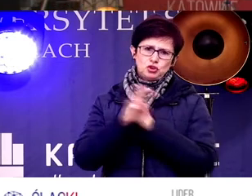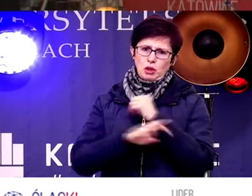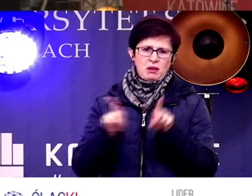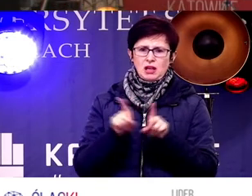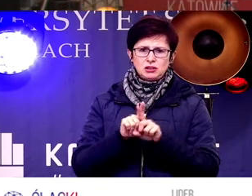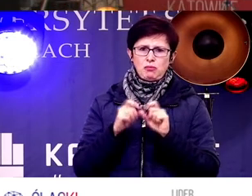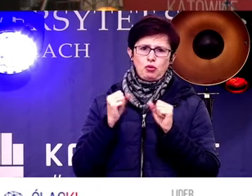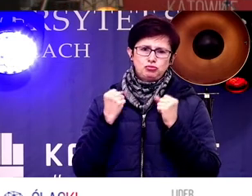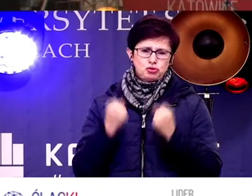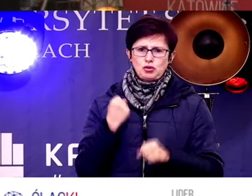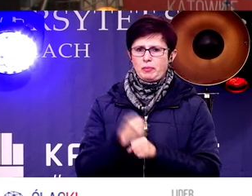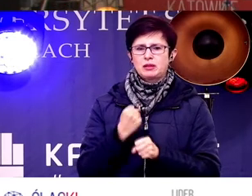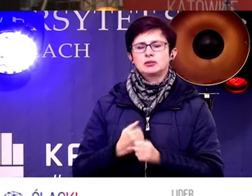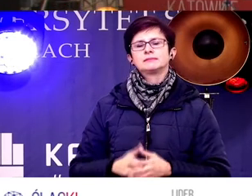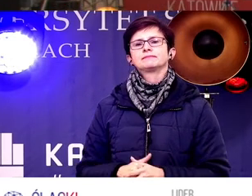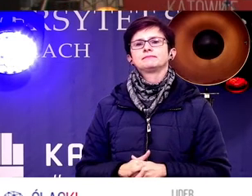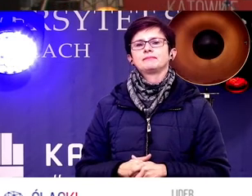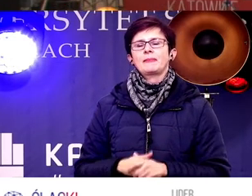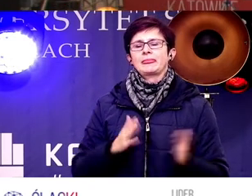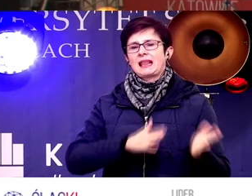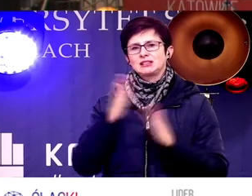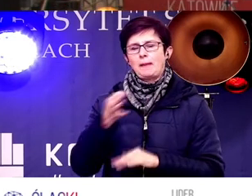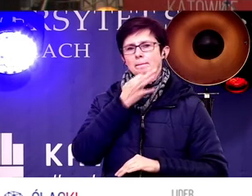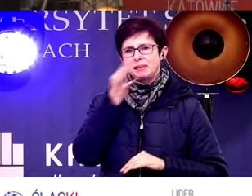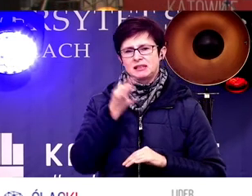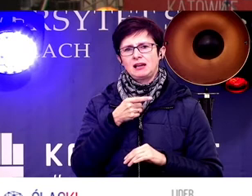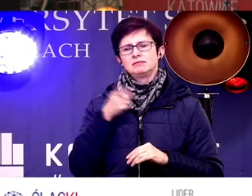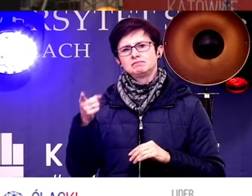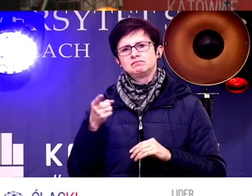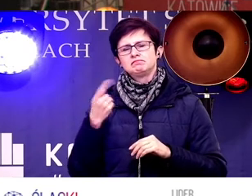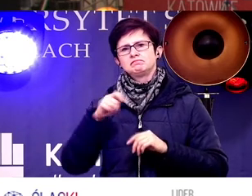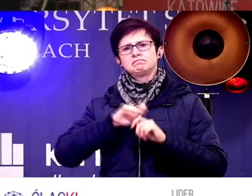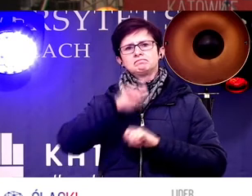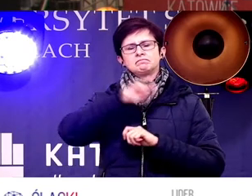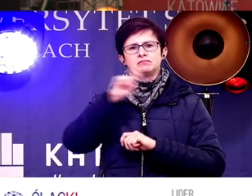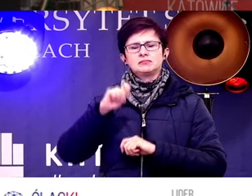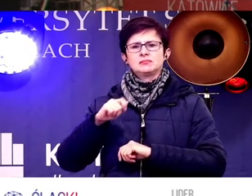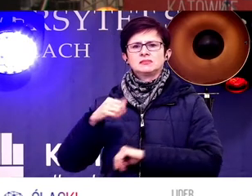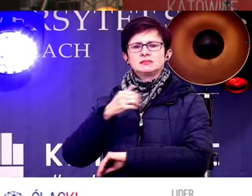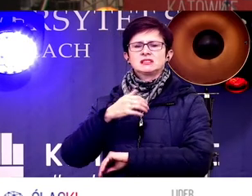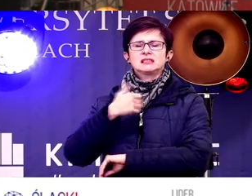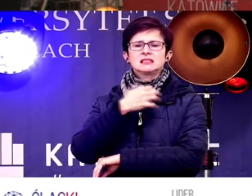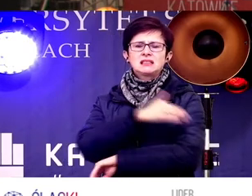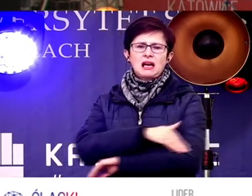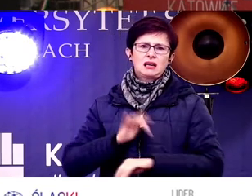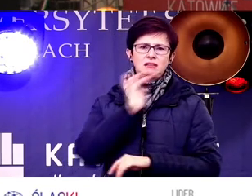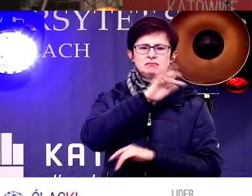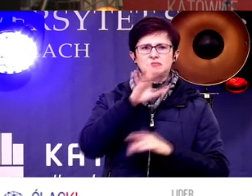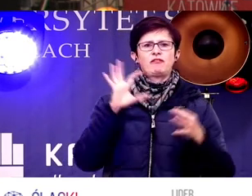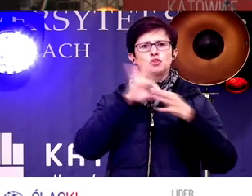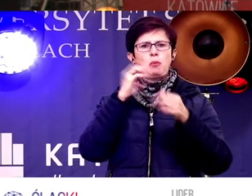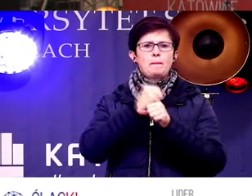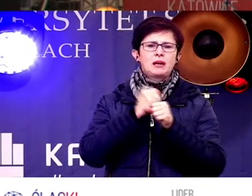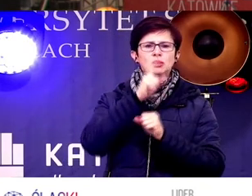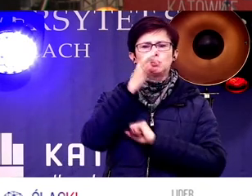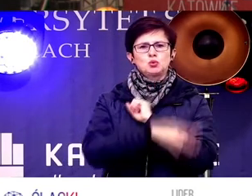bardzo. I kolejne pytanie. Dyplomacja cieszy się bardzo dużą popularnością, zwłaszcza wśród studentów. Zresztą pracuję ze studentami i od